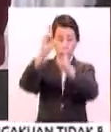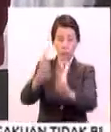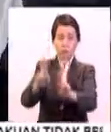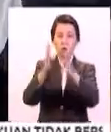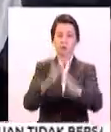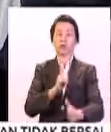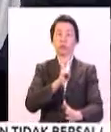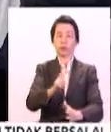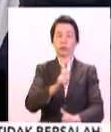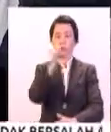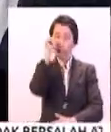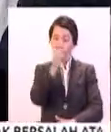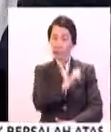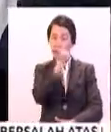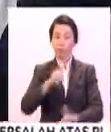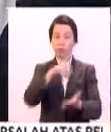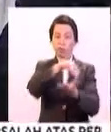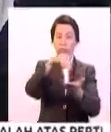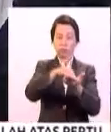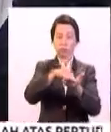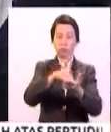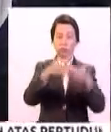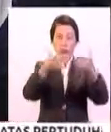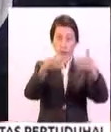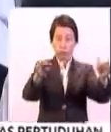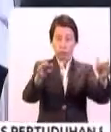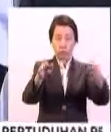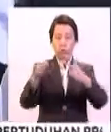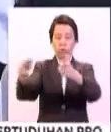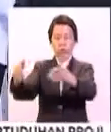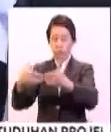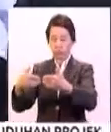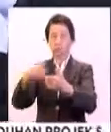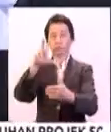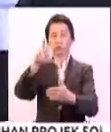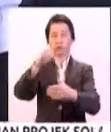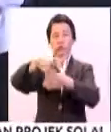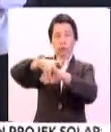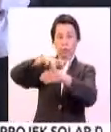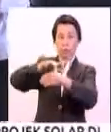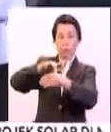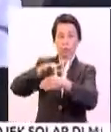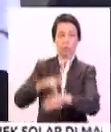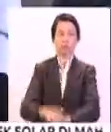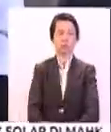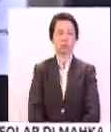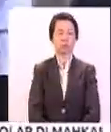Islam yang sedang berpuasa, pusat pengundian dibuka dan ditutup setengah jam lebih awal.